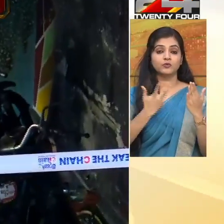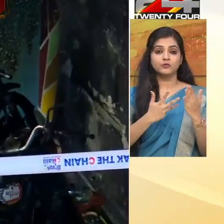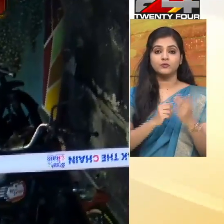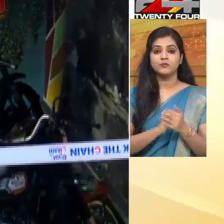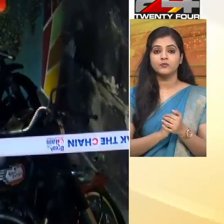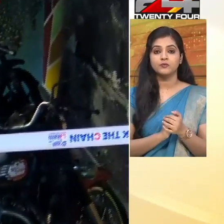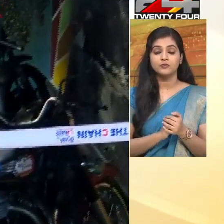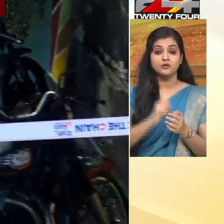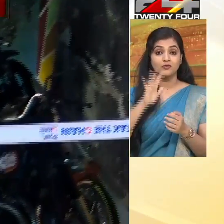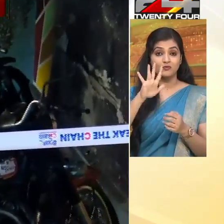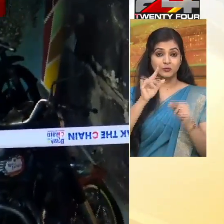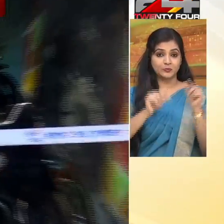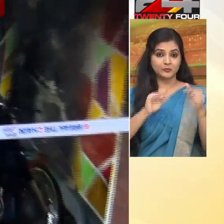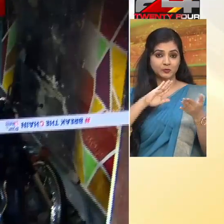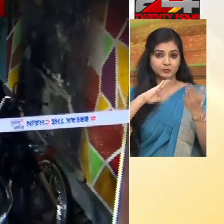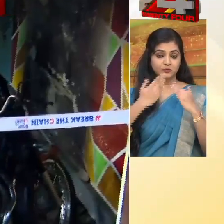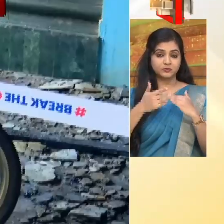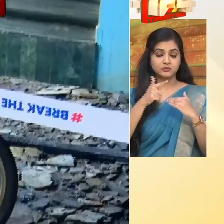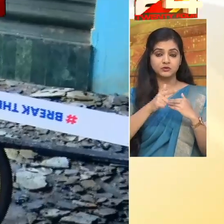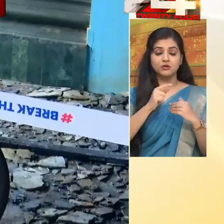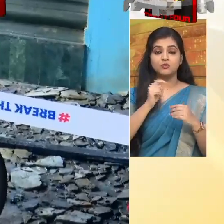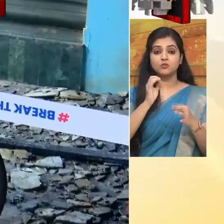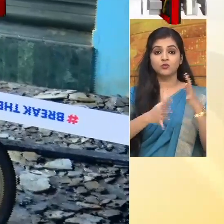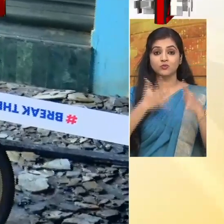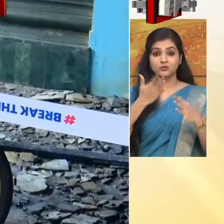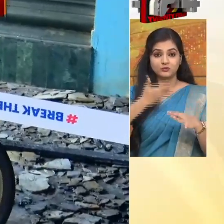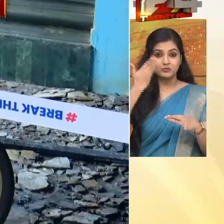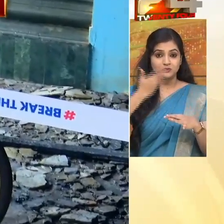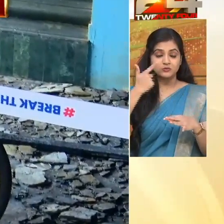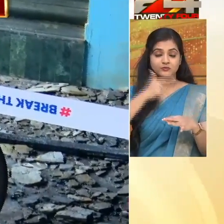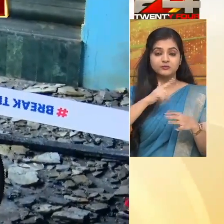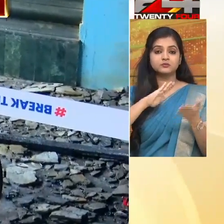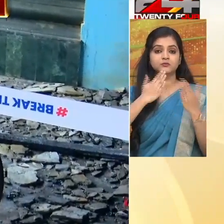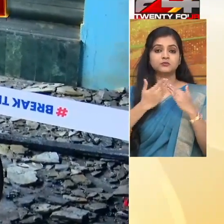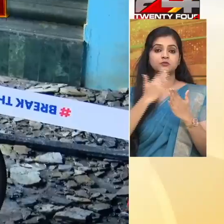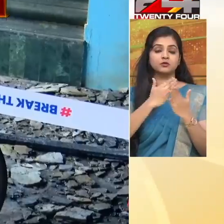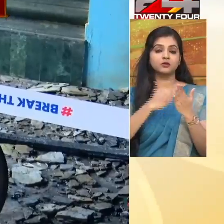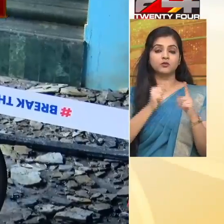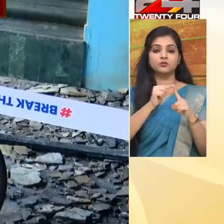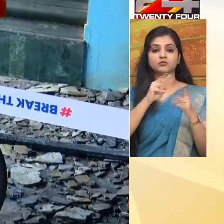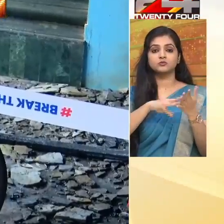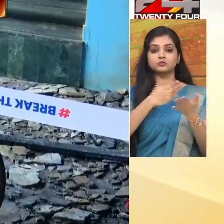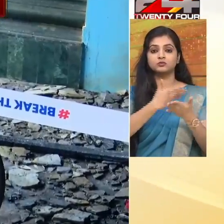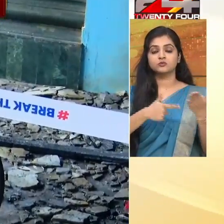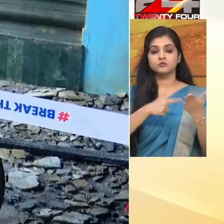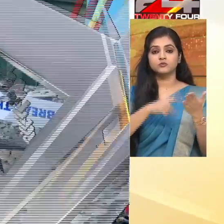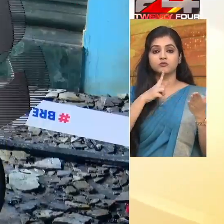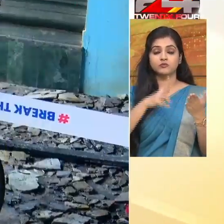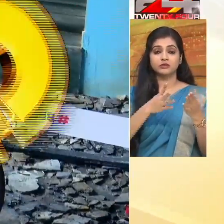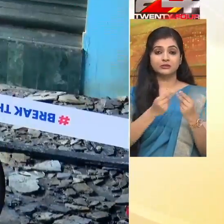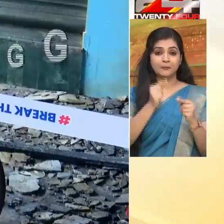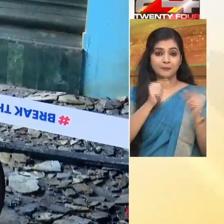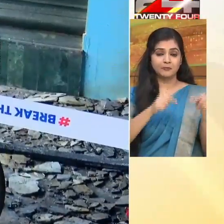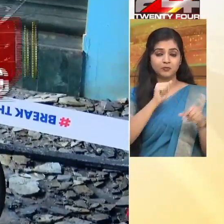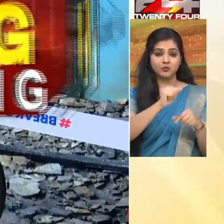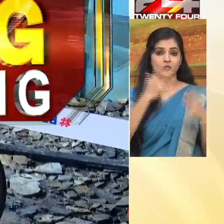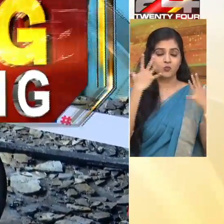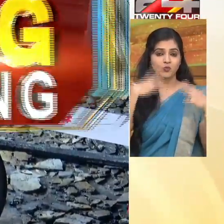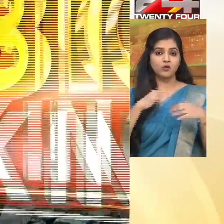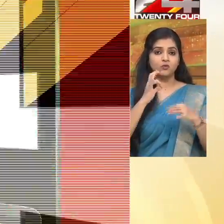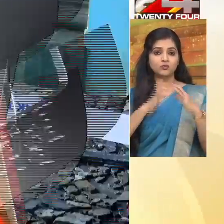അതായത് ഈ 5 പേരുടെയും മരണം പുക ശ്വസിച്ചത് മൂലമാണ് എന്നുള്ളതാണ് പോസ്റ്റ്മോർട്ടത്തിലെ ഇപ്പോഴത്തെ കണ്ടെത്തൽ. ചിലരുടെ ശരീരത്തിൽ പൊള്ളലേറ്റിട്ടുണ്ട്,